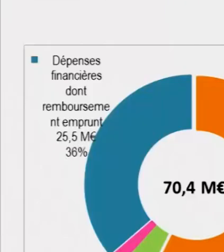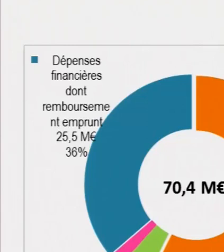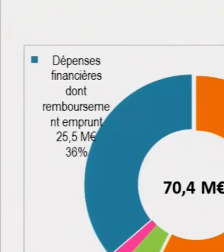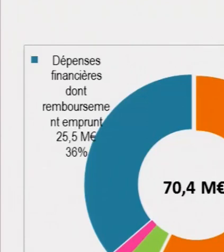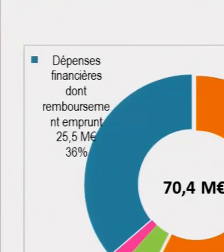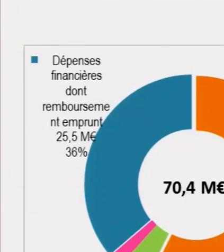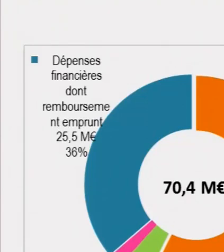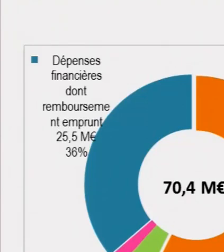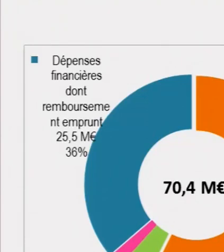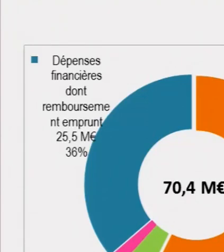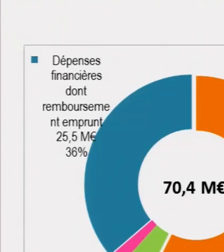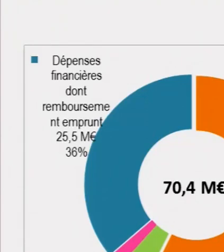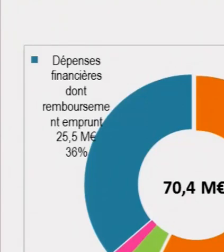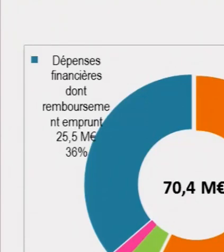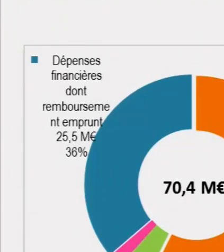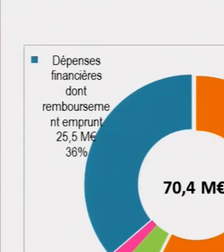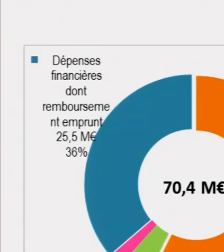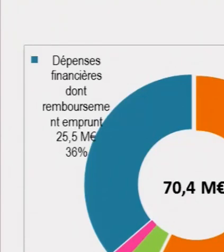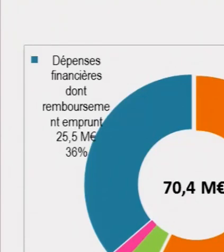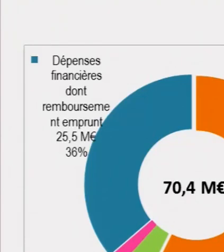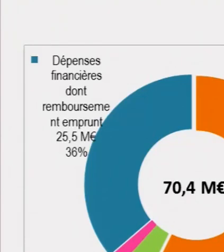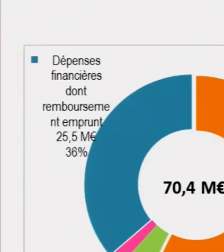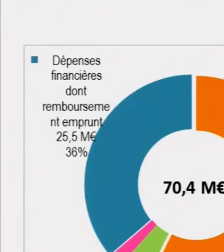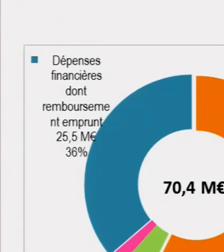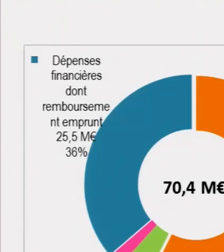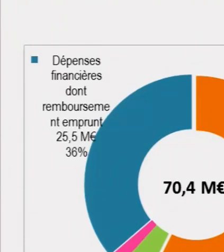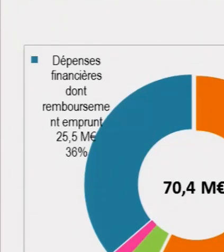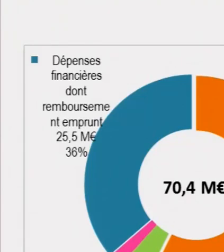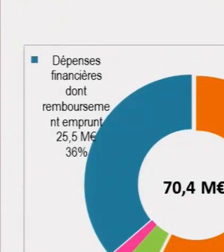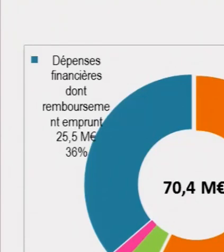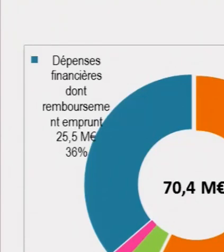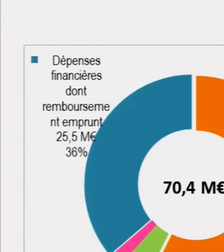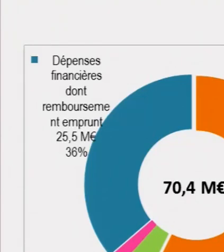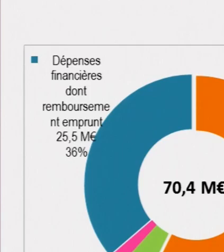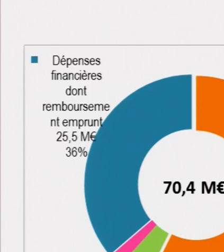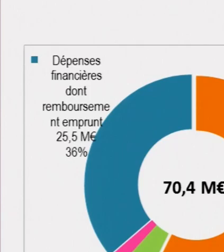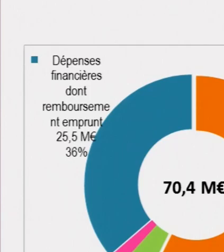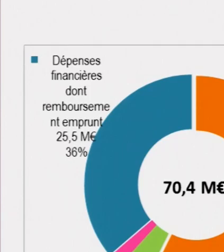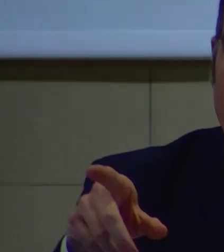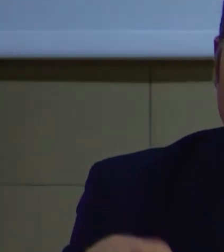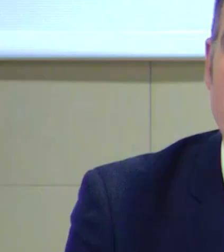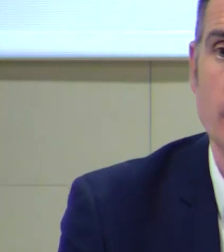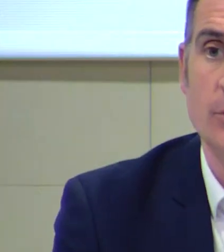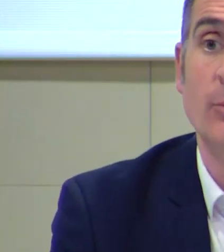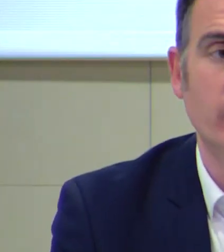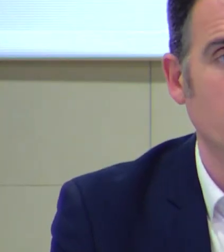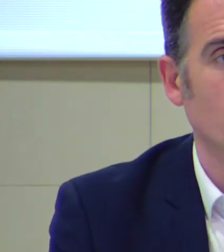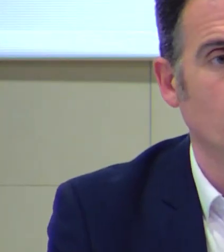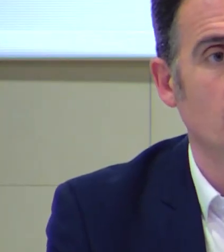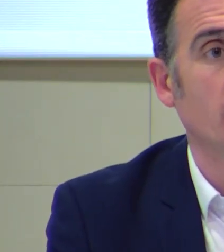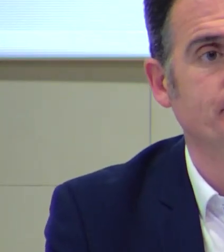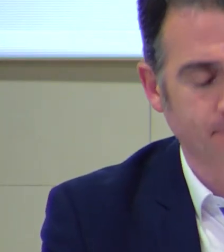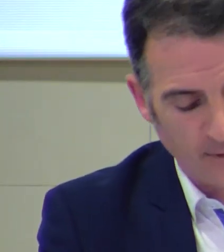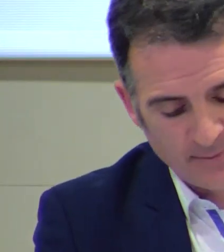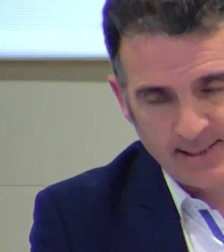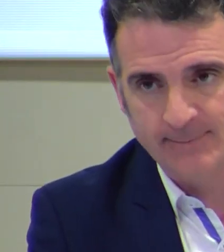le débat est ouvert très bien et bien merci beaucoup dans l'ordre donc monsieur breuil monsieur chamussy mais